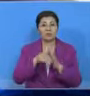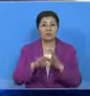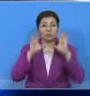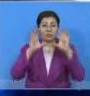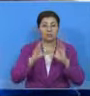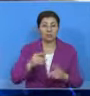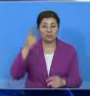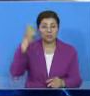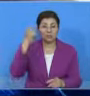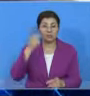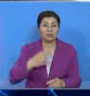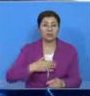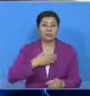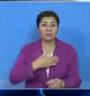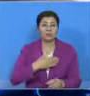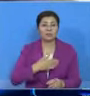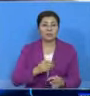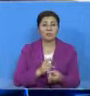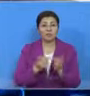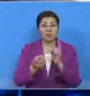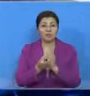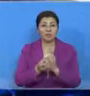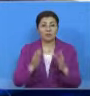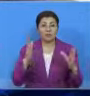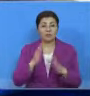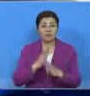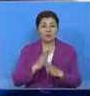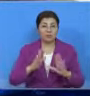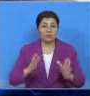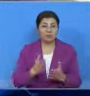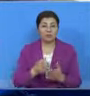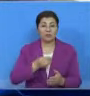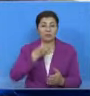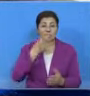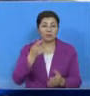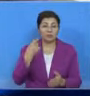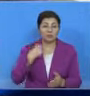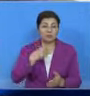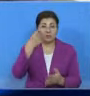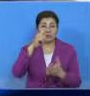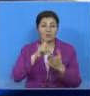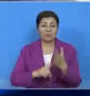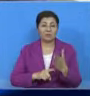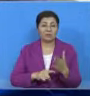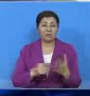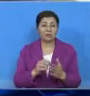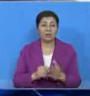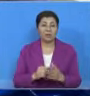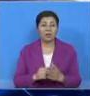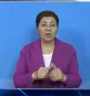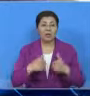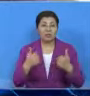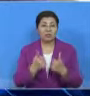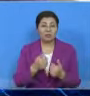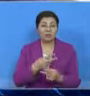есть понимание важности происходящих изменений. Ситуация в этом плане хорошая, мы лично в этом убедились. Областной штаб общественной поддержки референдума